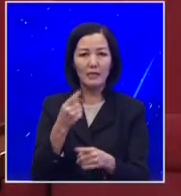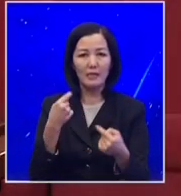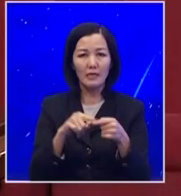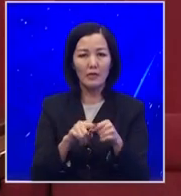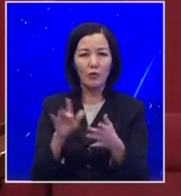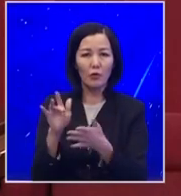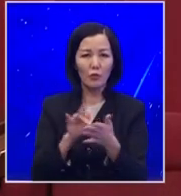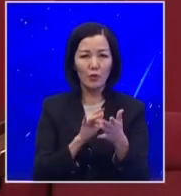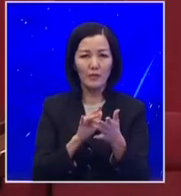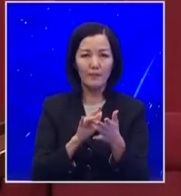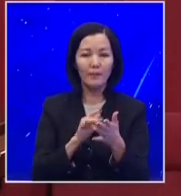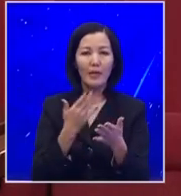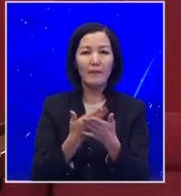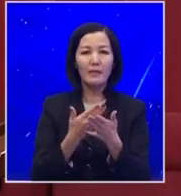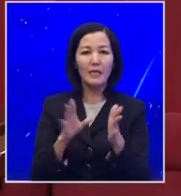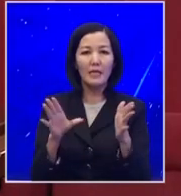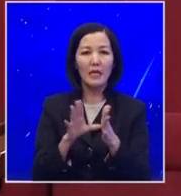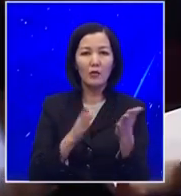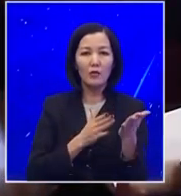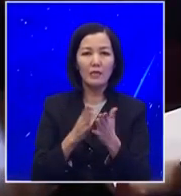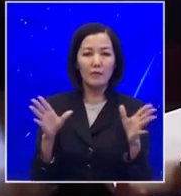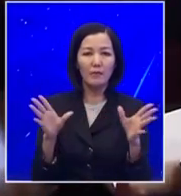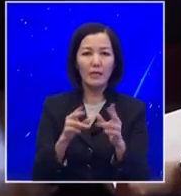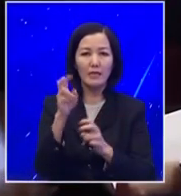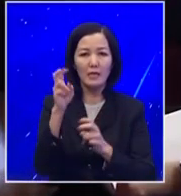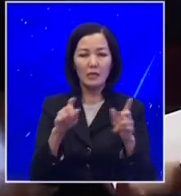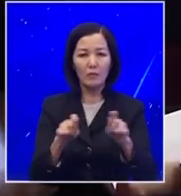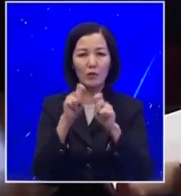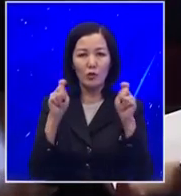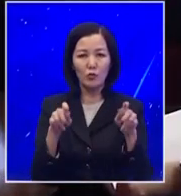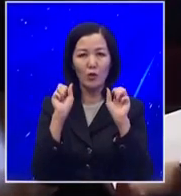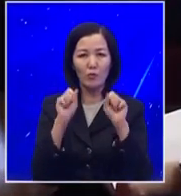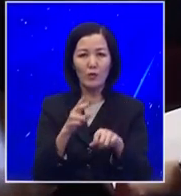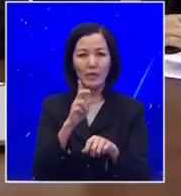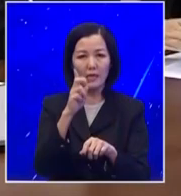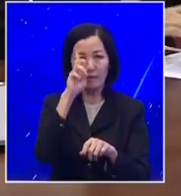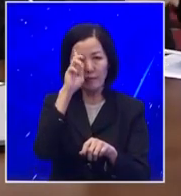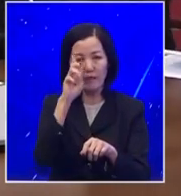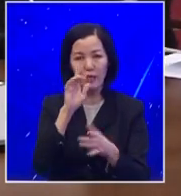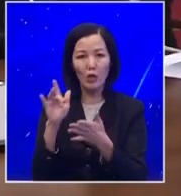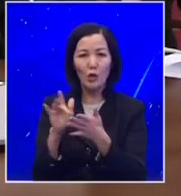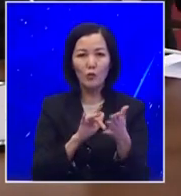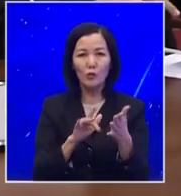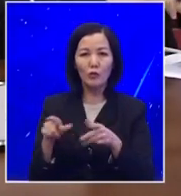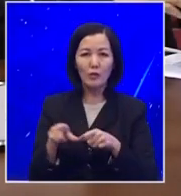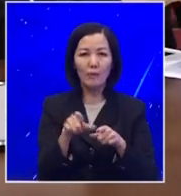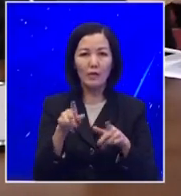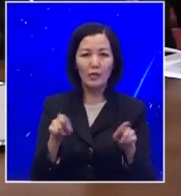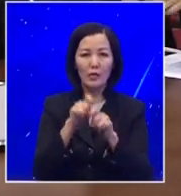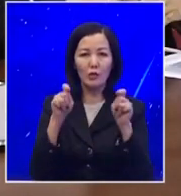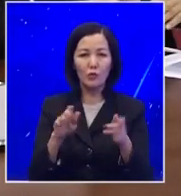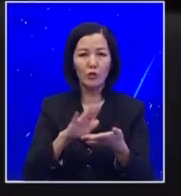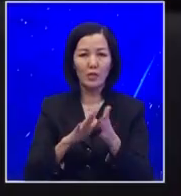және туризм. Мәселен, электроника саласында бірлескен кәсіпорын ашуға болады. Екел арасында туристік бағыттар ашуға қолайлы жағдайлар